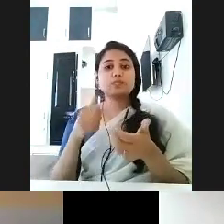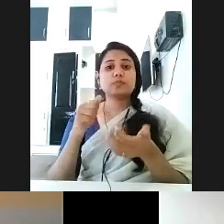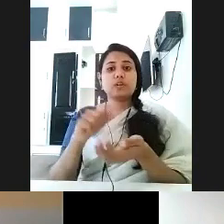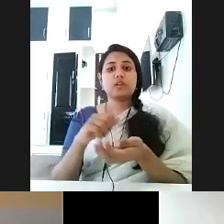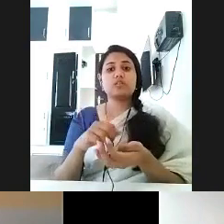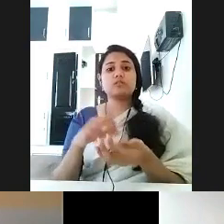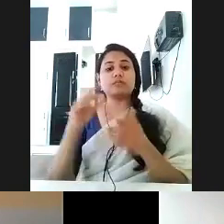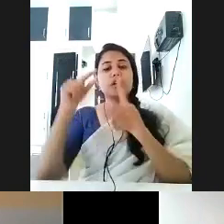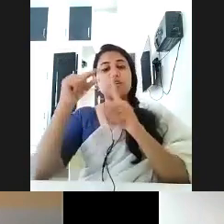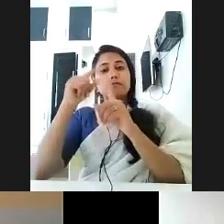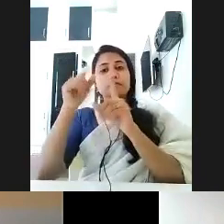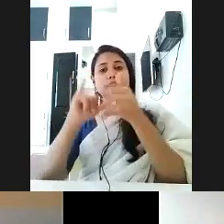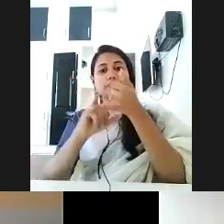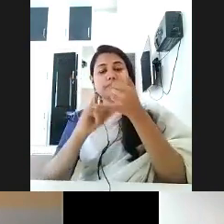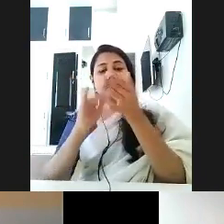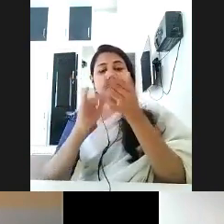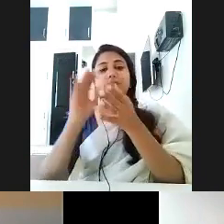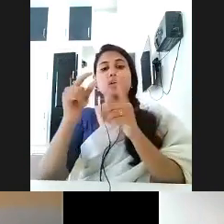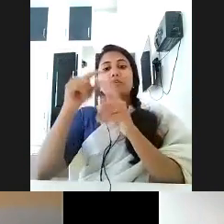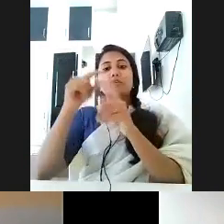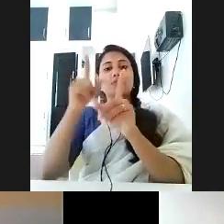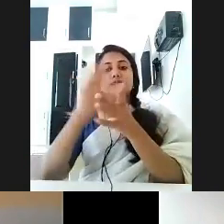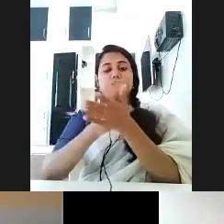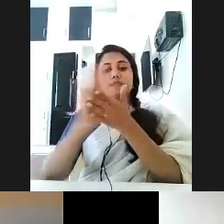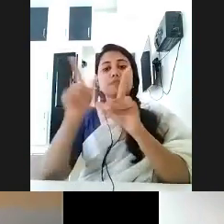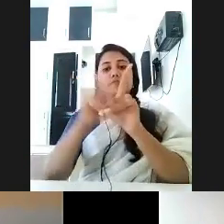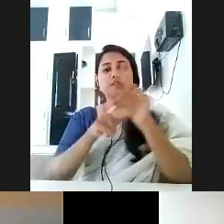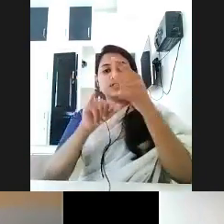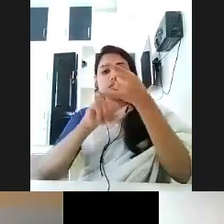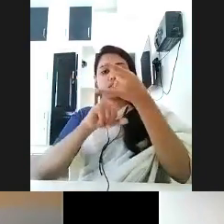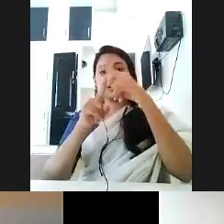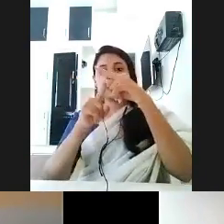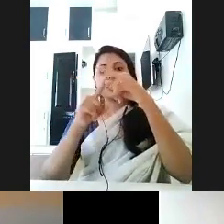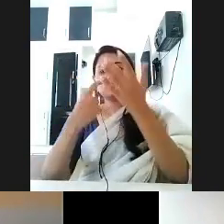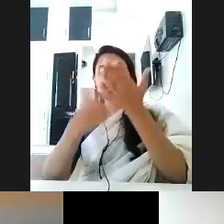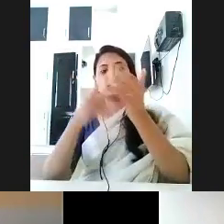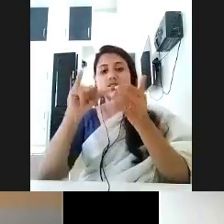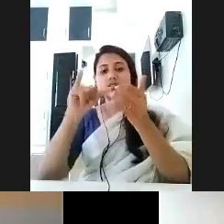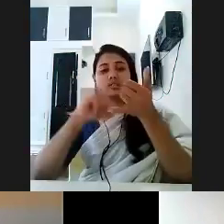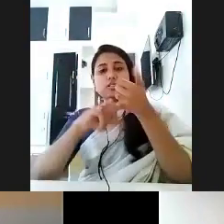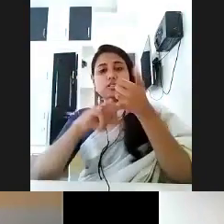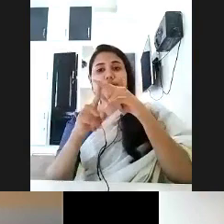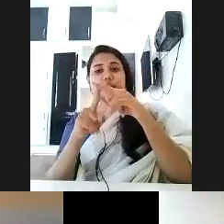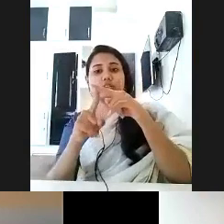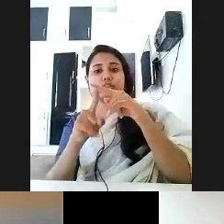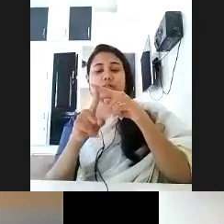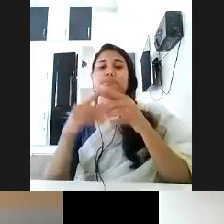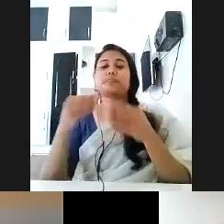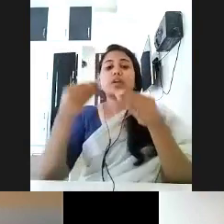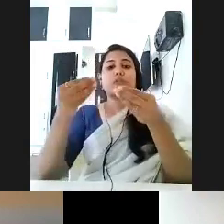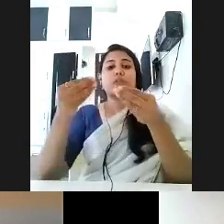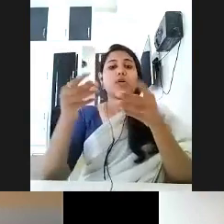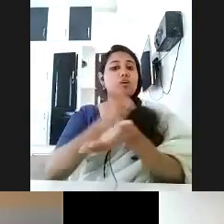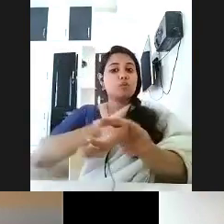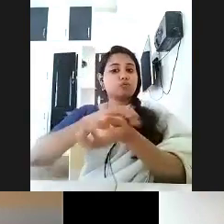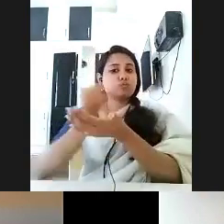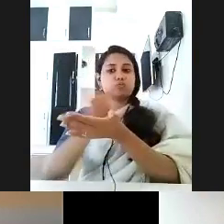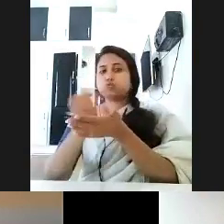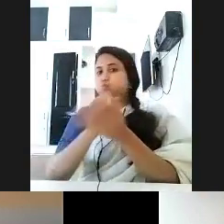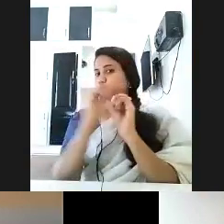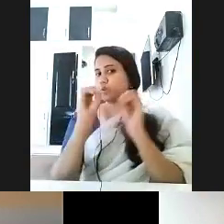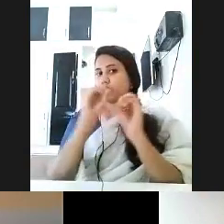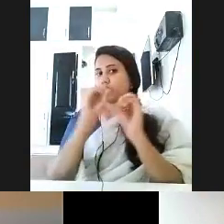ഫിസിയോതെറപ്പിസ്റ്റ് അല്ല, ഫിസിയാട്രിസ്റ്റ് ആണ്. അവര് ഒന്ന് കണ്ടാൽ കുറച്ച് ബെറ്റർ ആയിരിക്കും. ഫിസിയാട്രിസ്റ്റ് ആണ് നിങ്ങൾക്ക് ആക്ച്വൽ ഡെസിഷൻ തരാറുള്ളത് ഓർത്തോട്ടിക് കൊണ്ട്